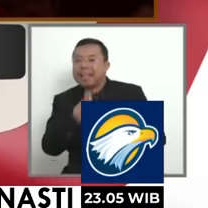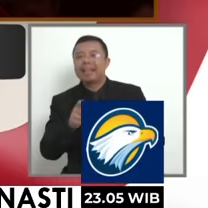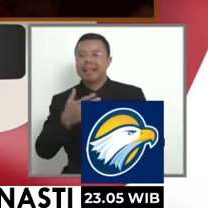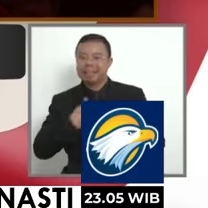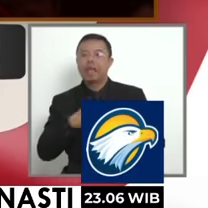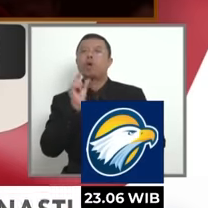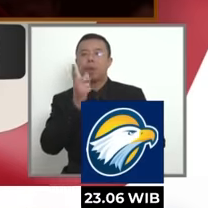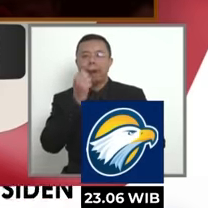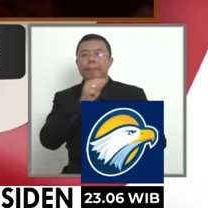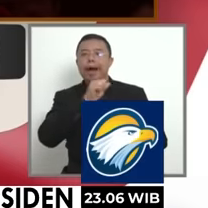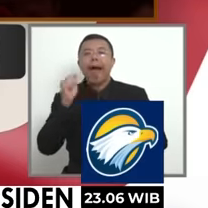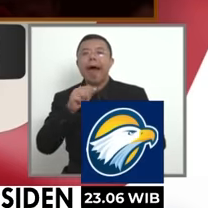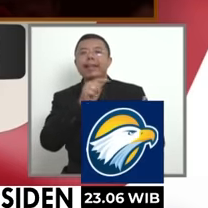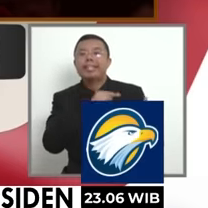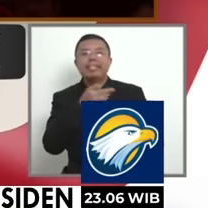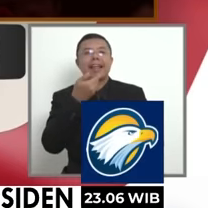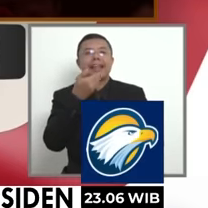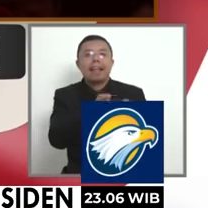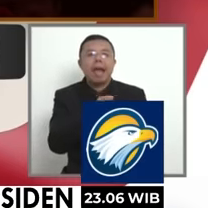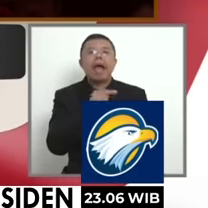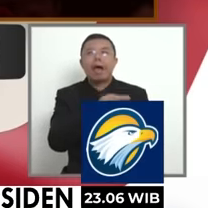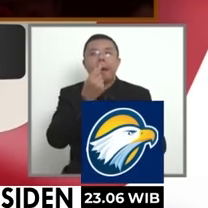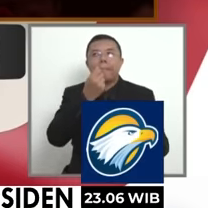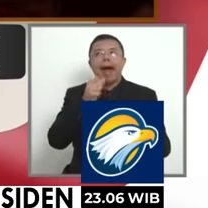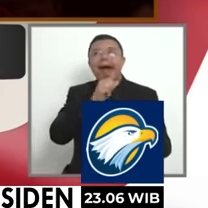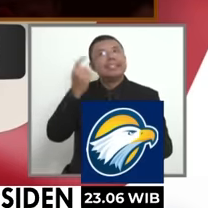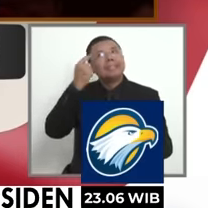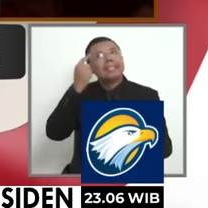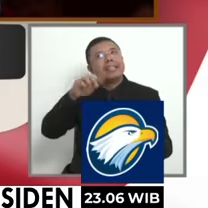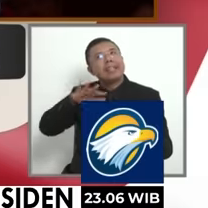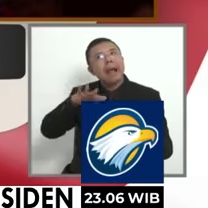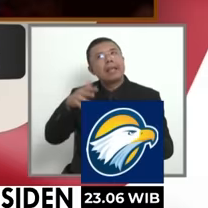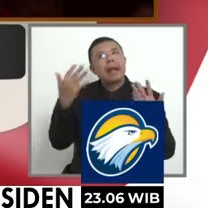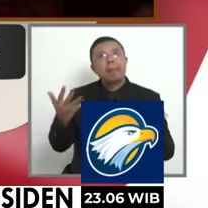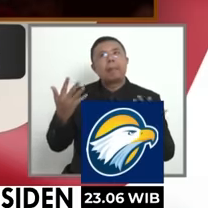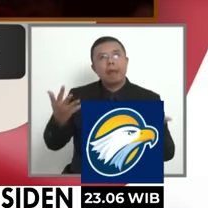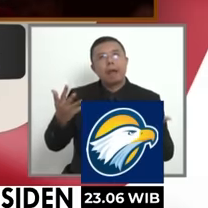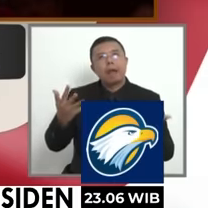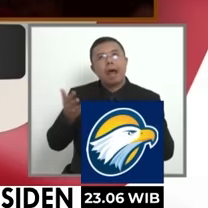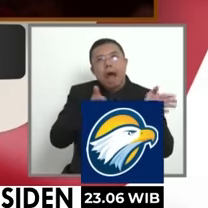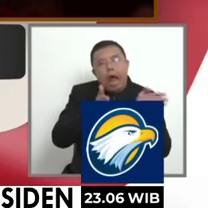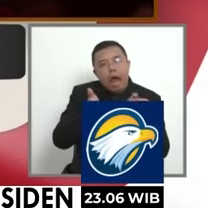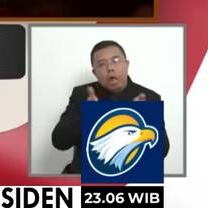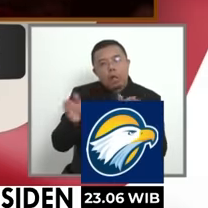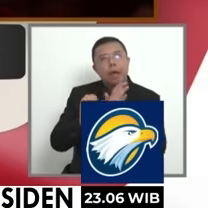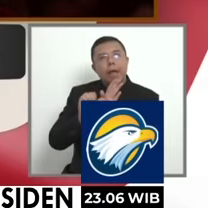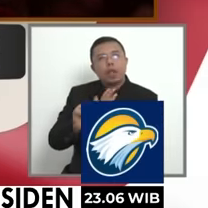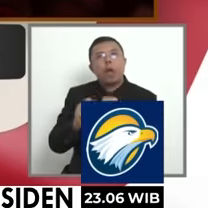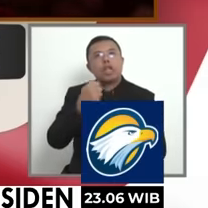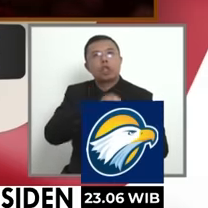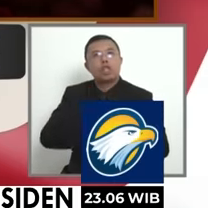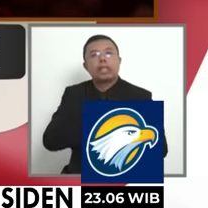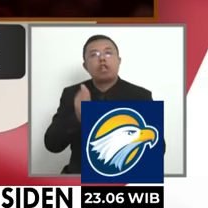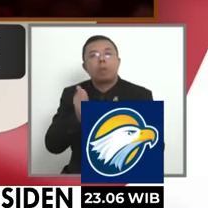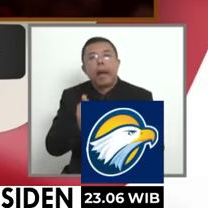saya kepada Pak Anis adalah eh menurut Pak Anis kira-kira Bagaimana tata kelola Bansos